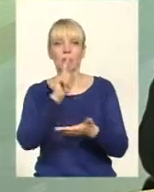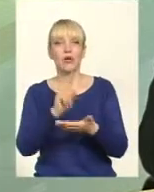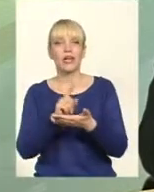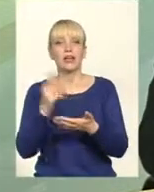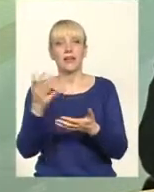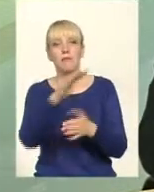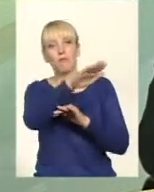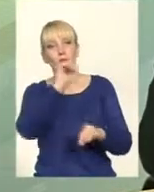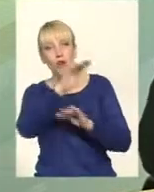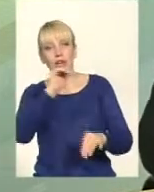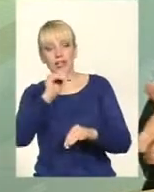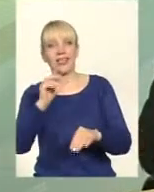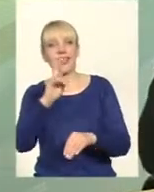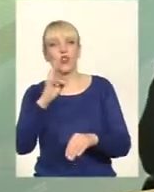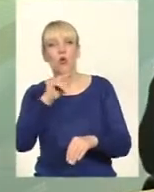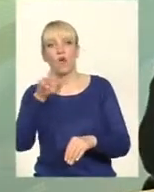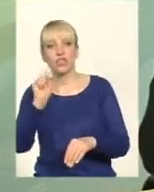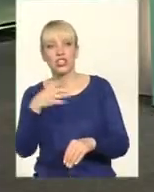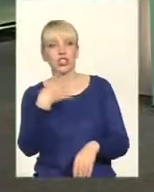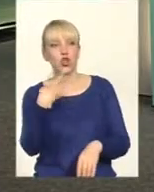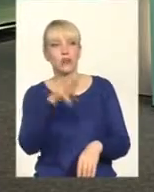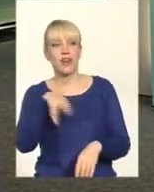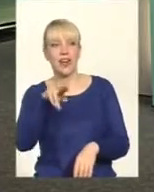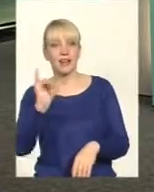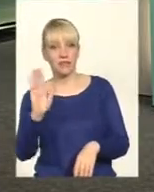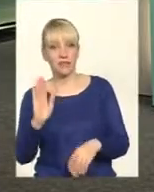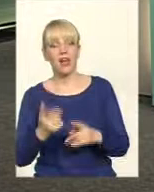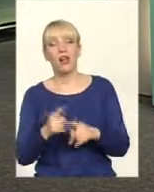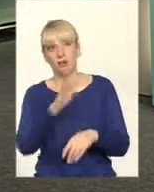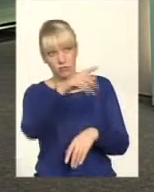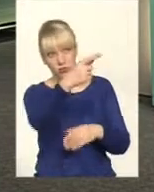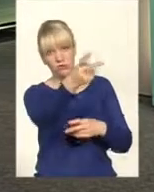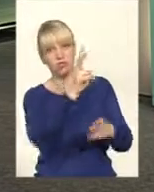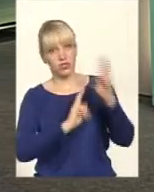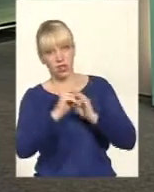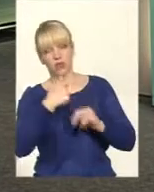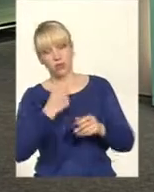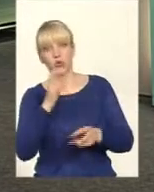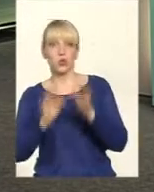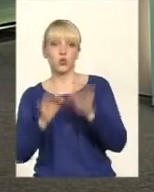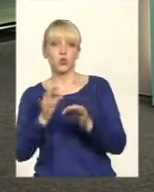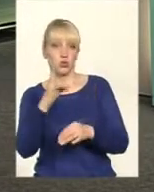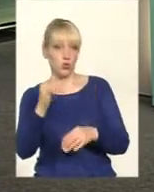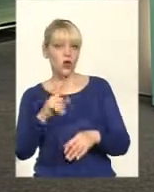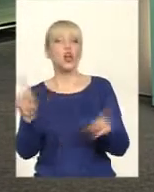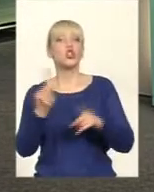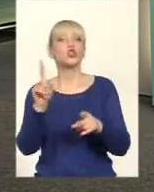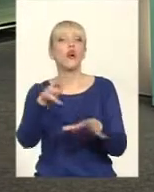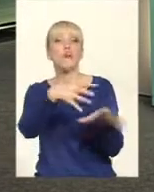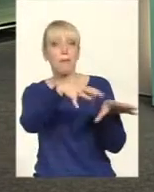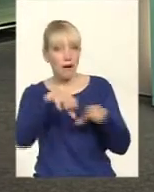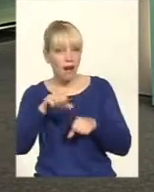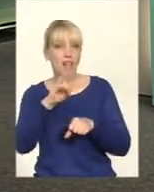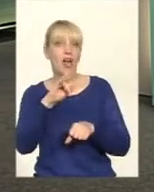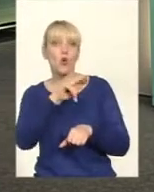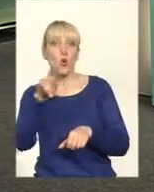це більше 40 мільярдів, по зовнішнім боргам. Хай вони подаються до нас в суд, хай вони говорять, те, що брав Янукович, він там в